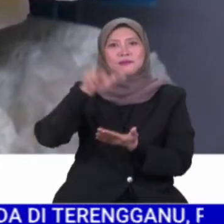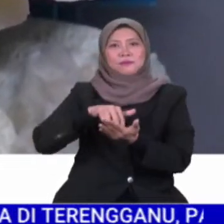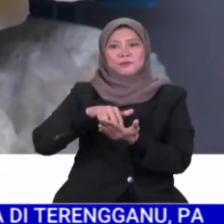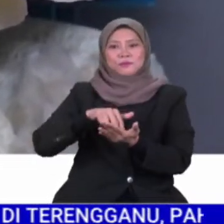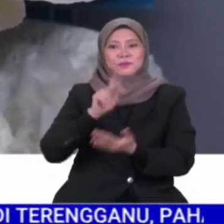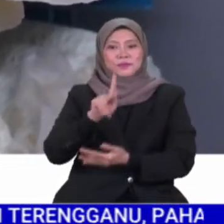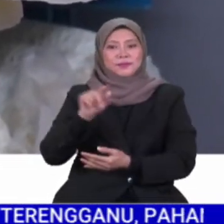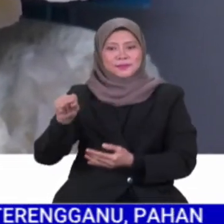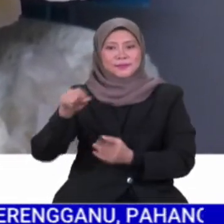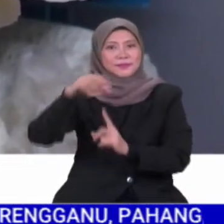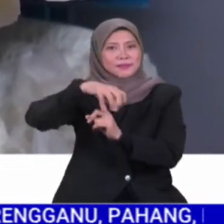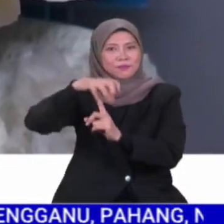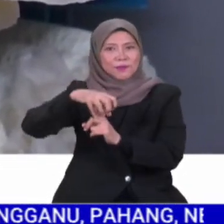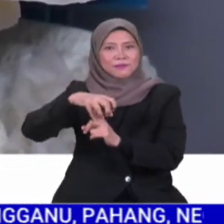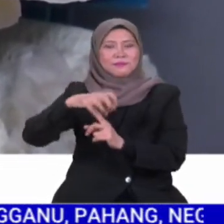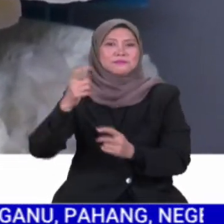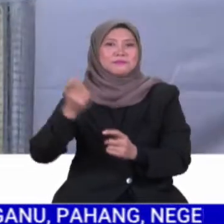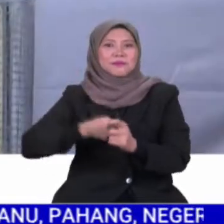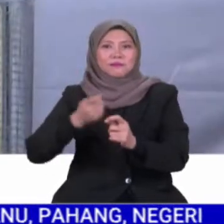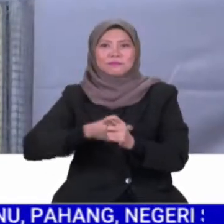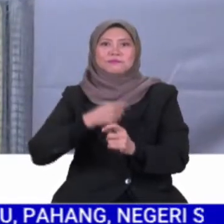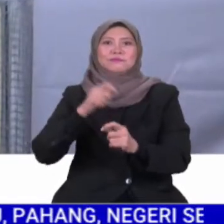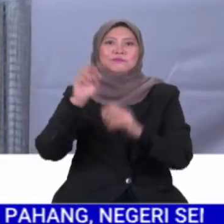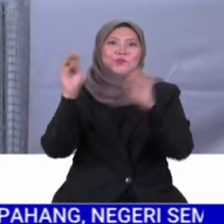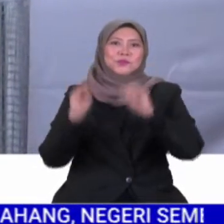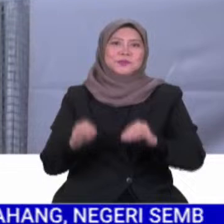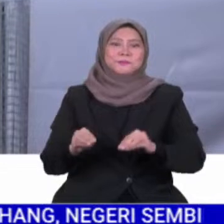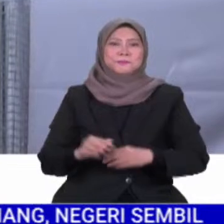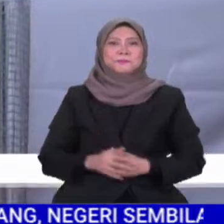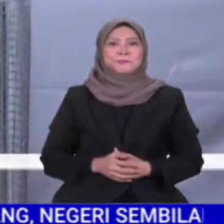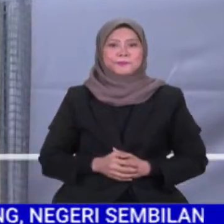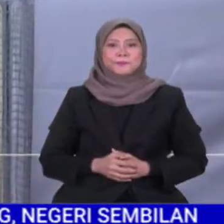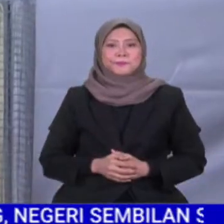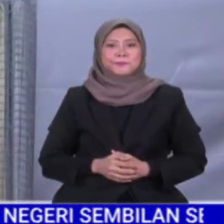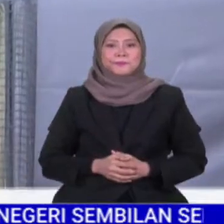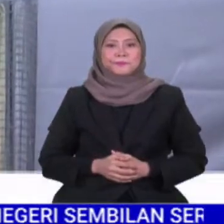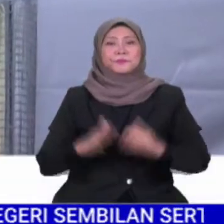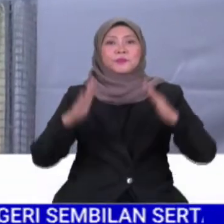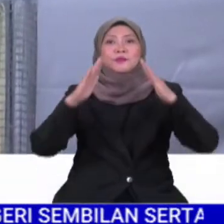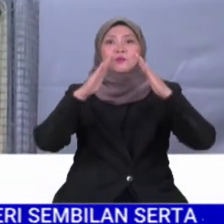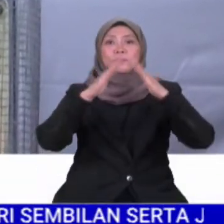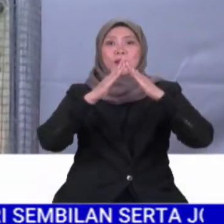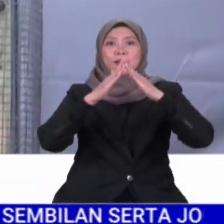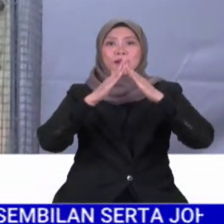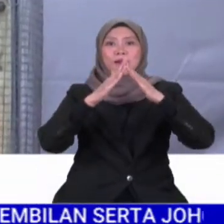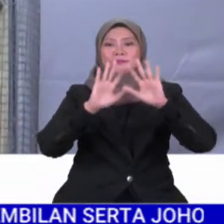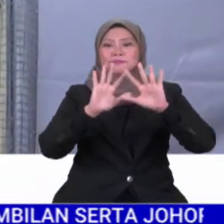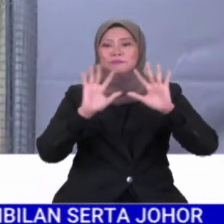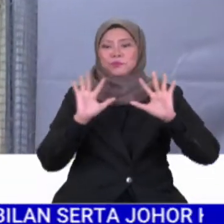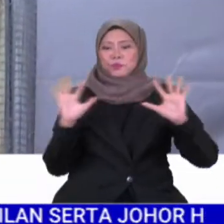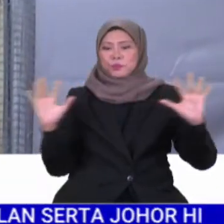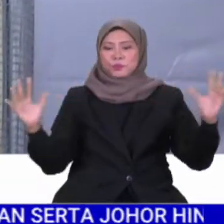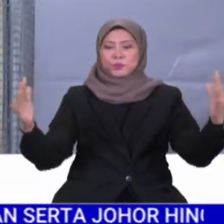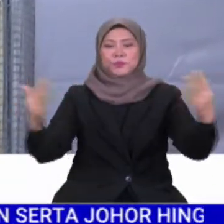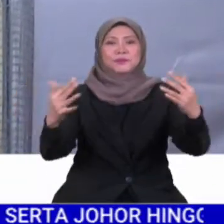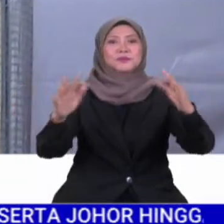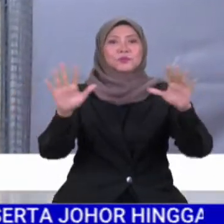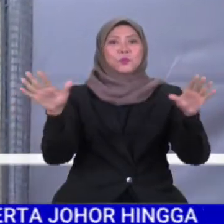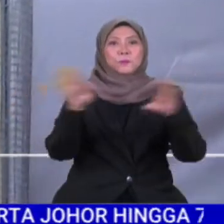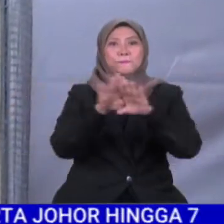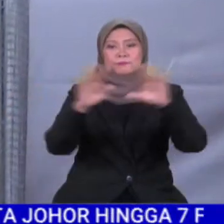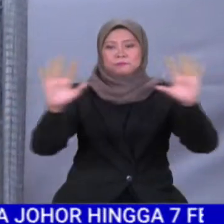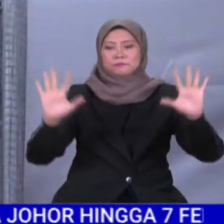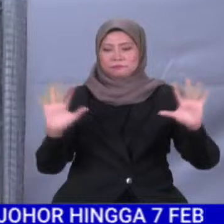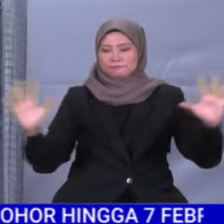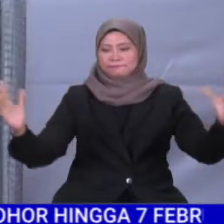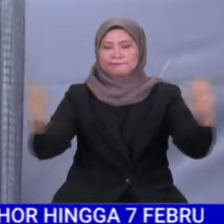kilogram cendawan pada setiap musim. Rumah cendawan ni dia dalam ruangan yang tertutup. So satu, tak ada serangan serangga, tak ada